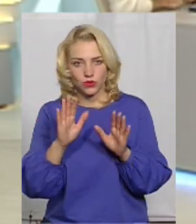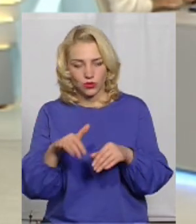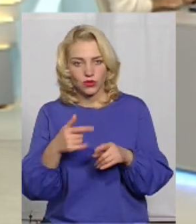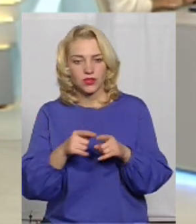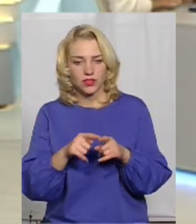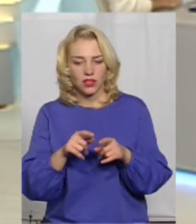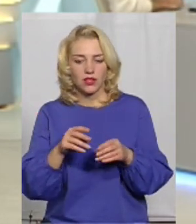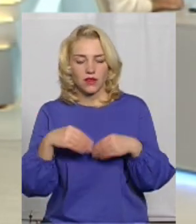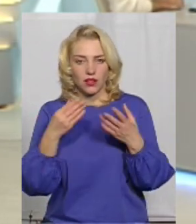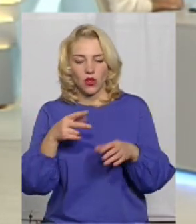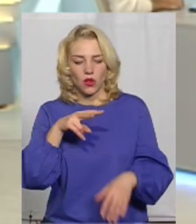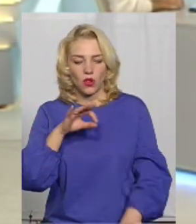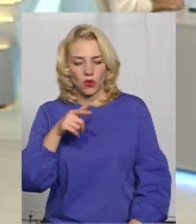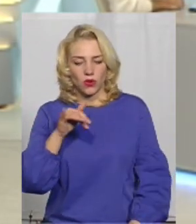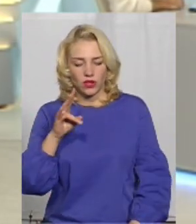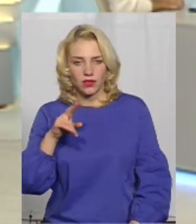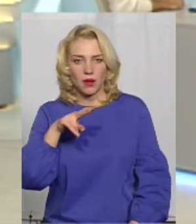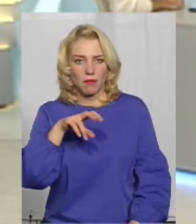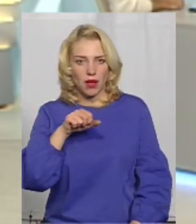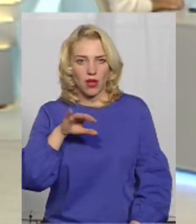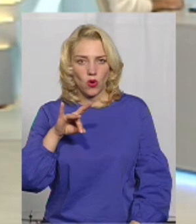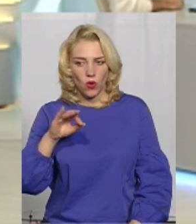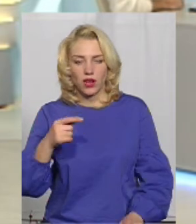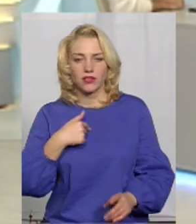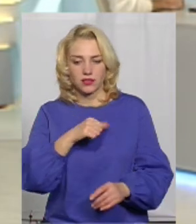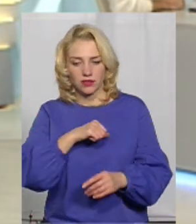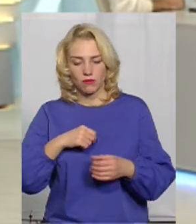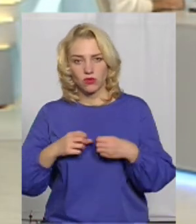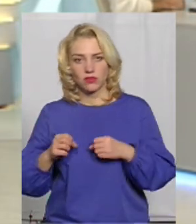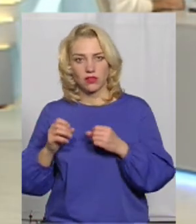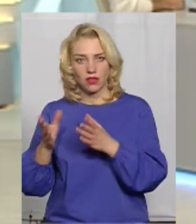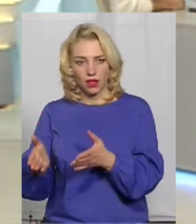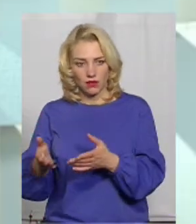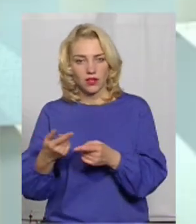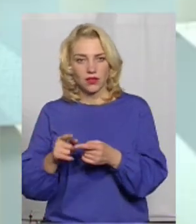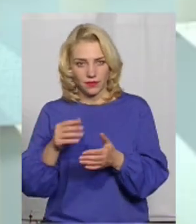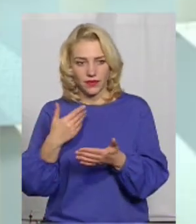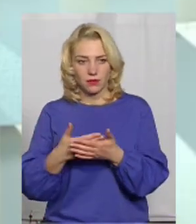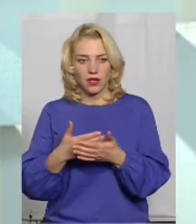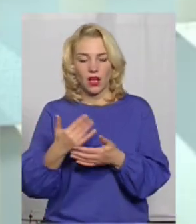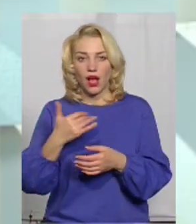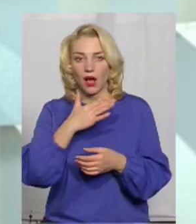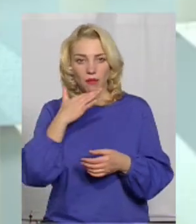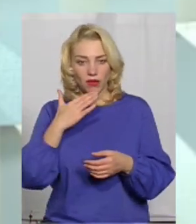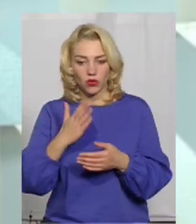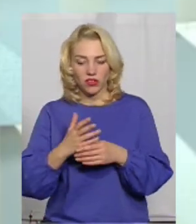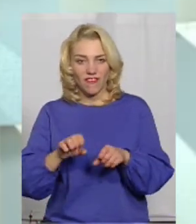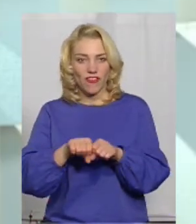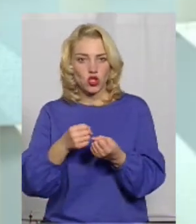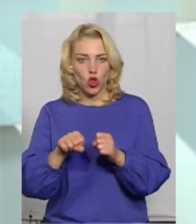що ти даєш логін і пароль. Самостійно від себе ти даєш цей логін і пароль. А зараз це дуже багато є взломщиків, які